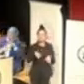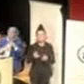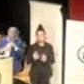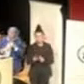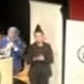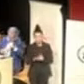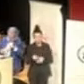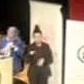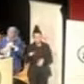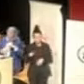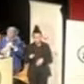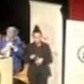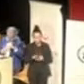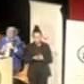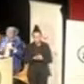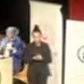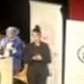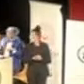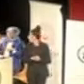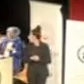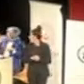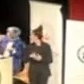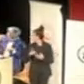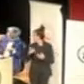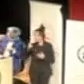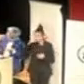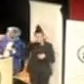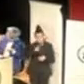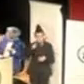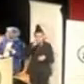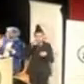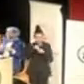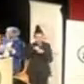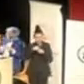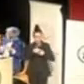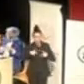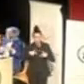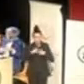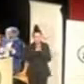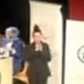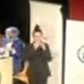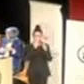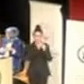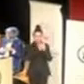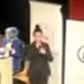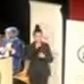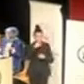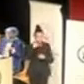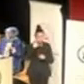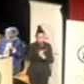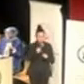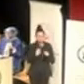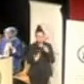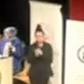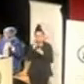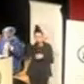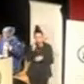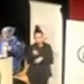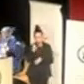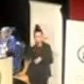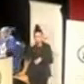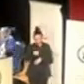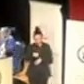Kaşif kütüphane otomasyon sistemi yani bilgi yazılım olarak tamamen bilgi kütüphanenin ihtiyaçları doğrultusunda tasarlanmıştır. Kaynak kodların